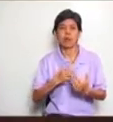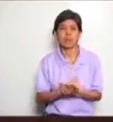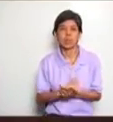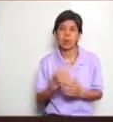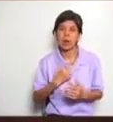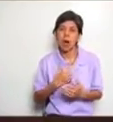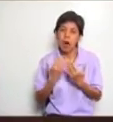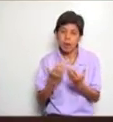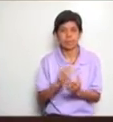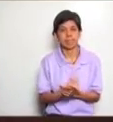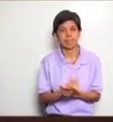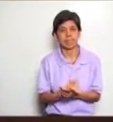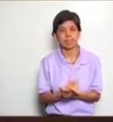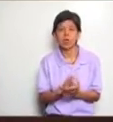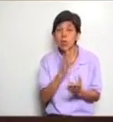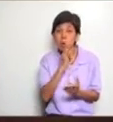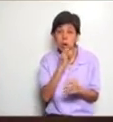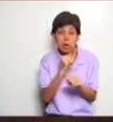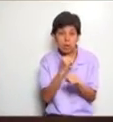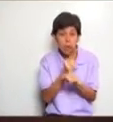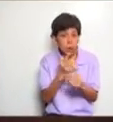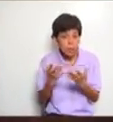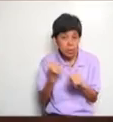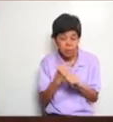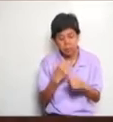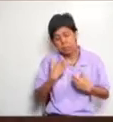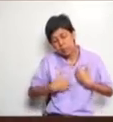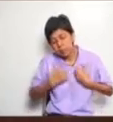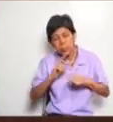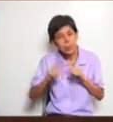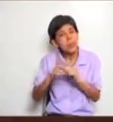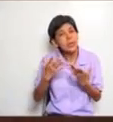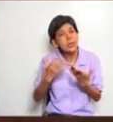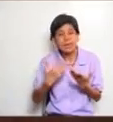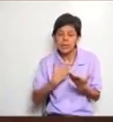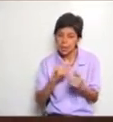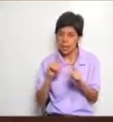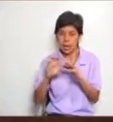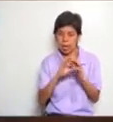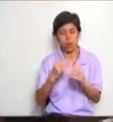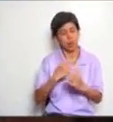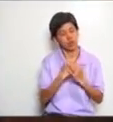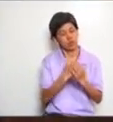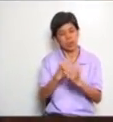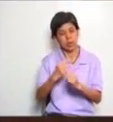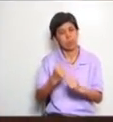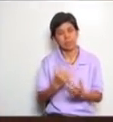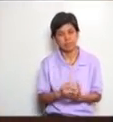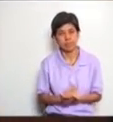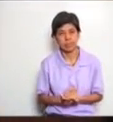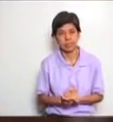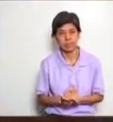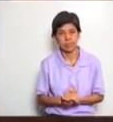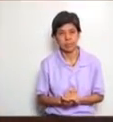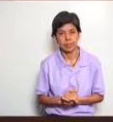ผู้ทสรางเรา จริไถ้าเขไม่ให้ต้องการใหเรามีโกยีสุขเป็นเยื่อล่อเราจะไมรับใช้โดยการดรขอบพธแลคร